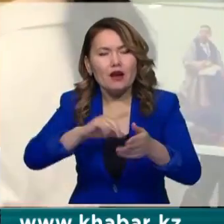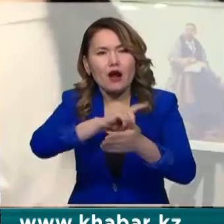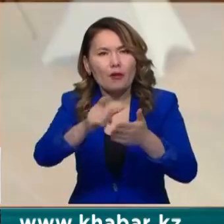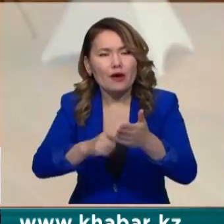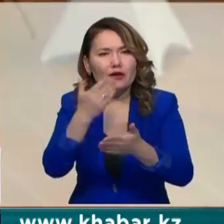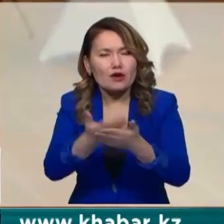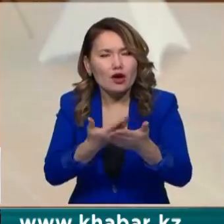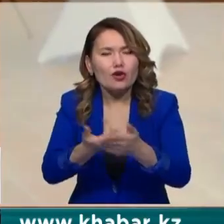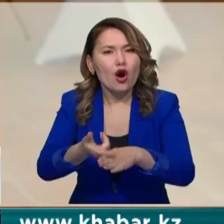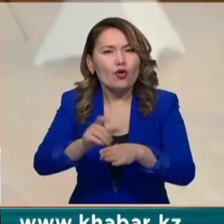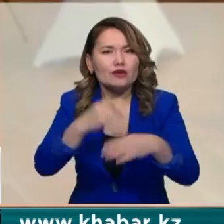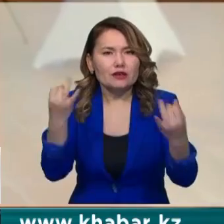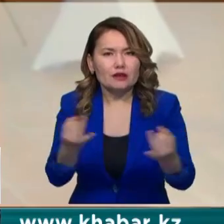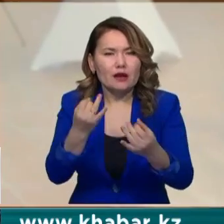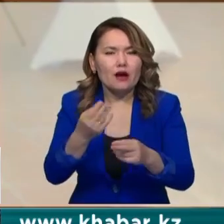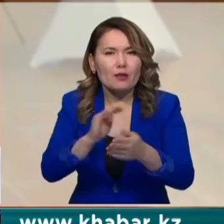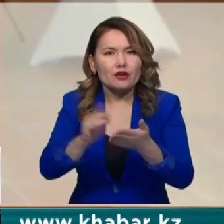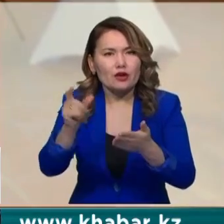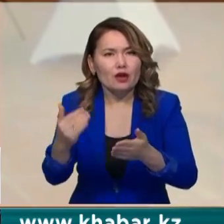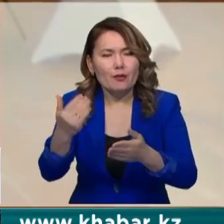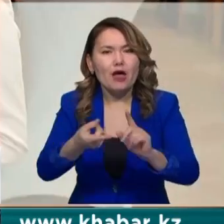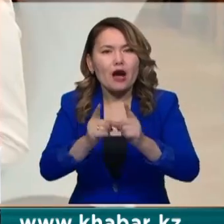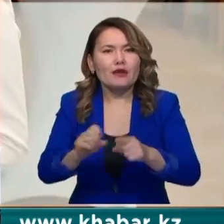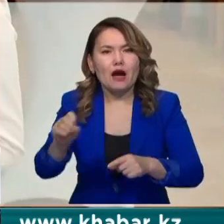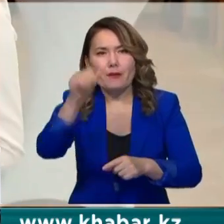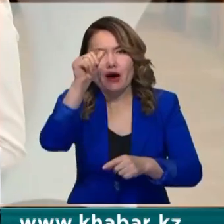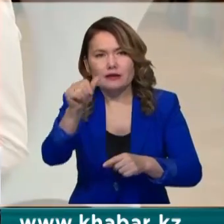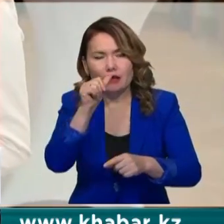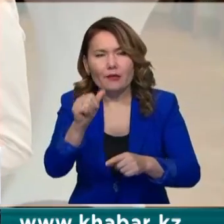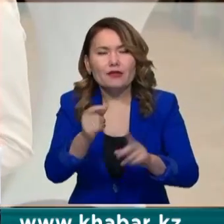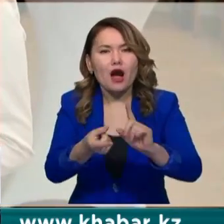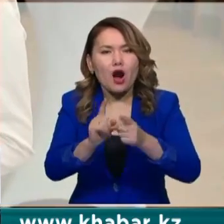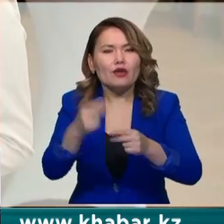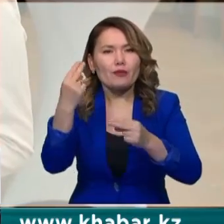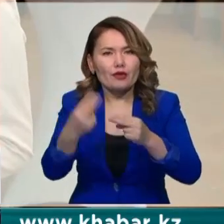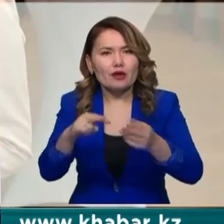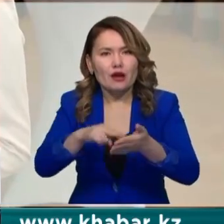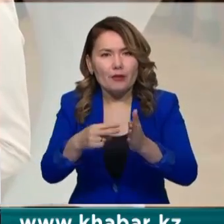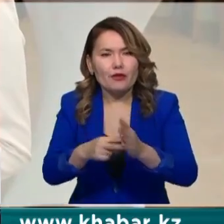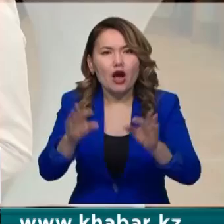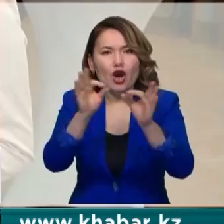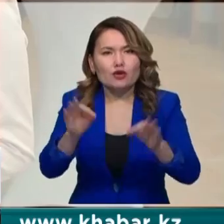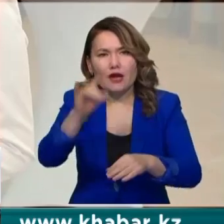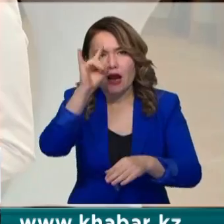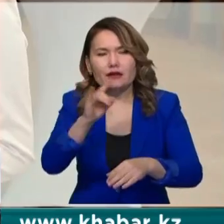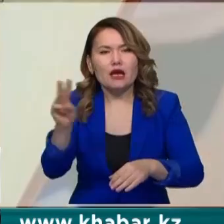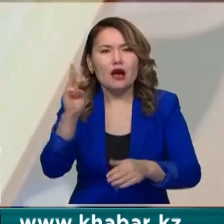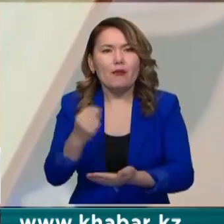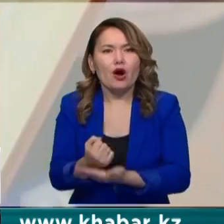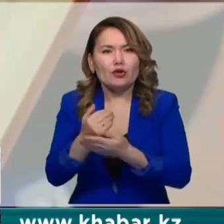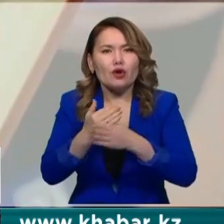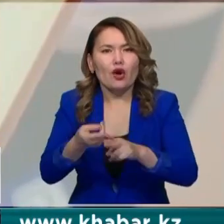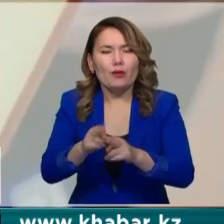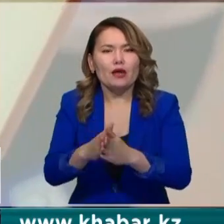қызық болар деп санайды. Жазушы бұл аудармасын тамыз айында аяқтауды көздеп отыр. Ал күзде Қазақстанның елшілігінің қолдауымен